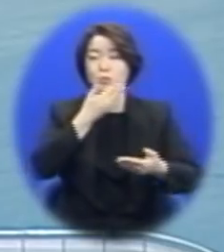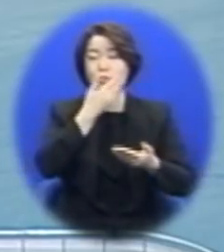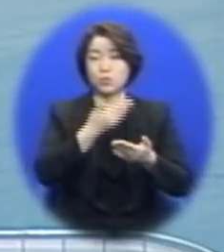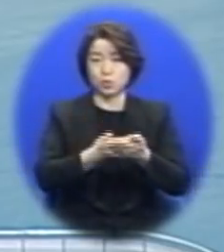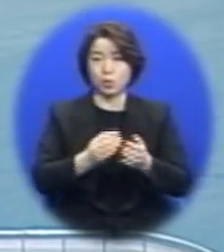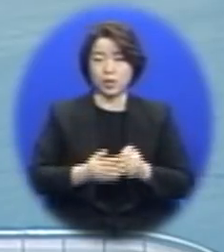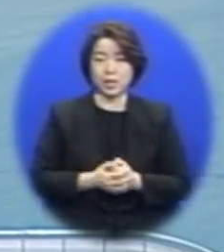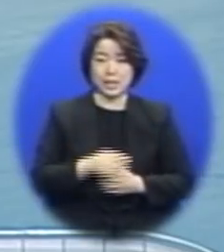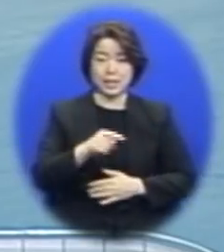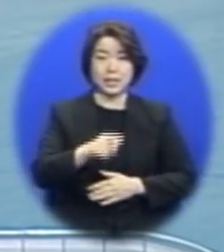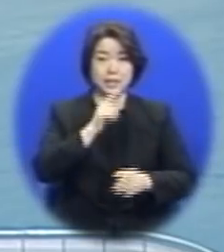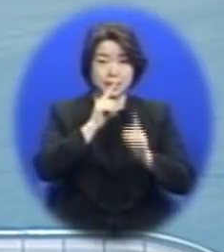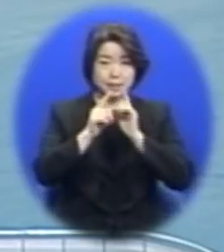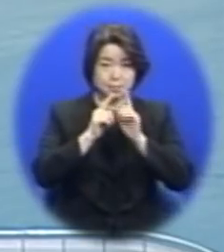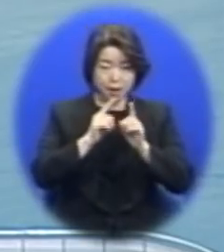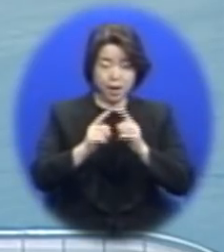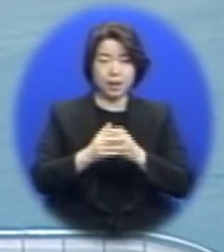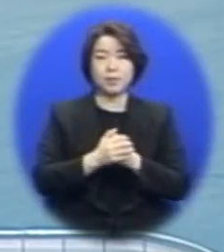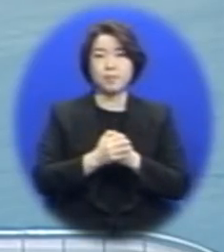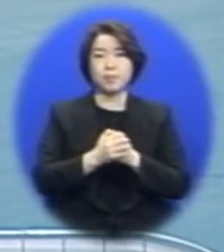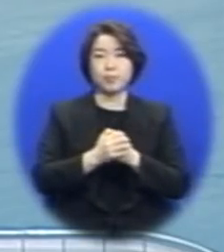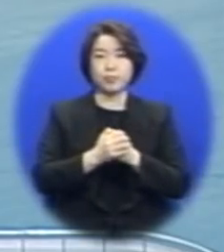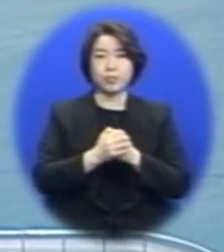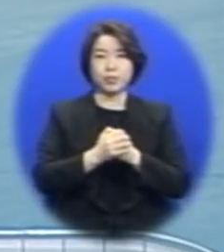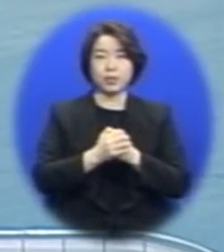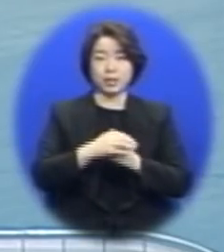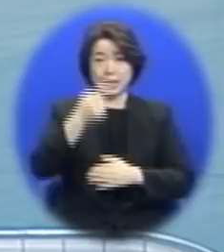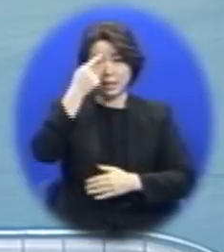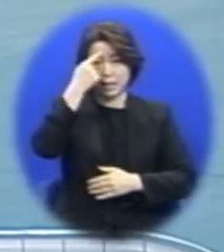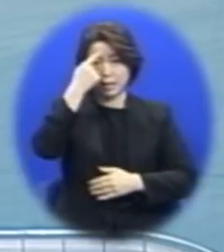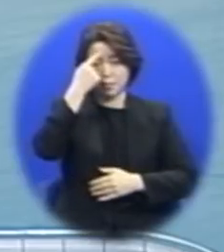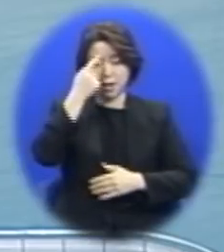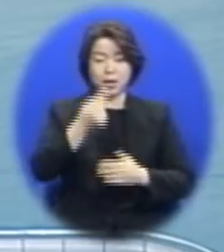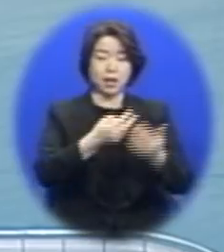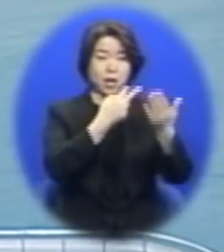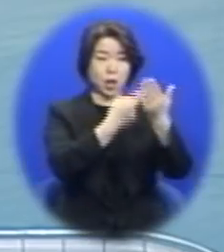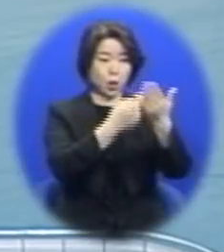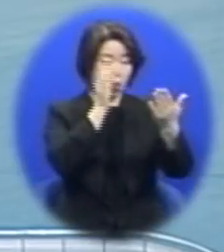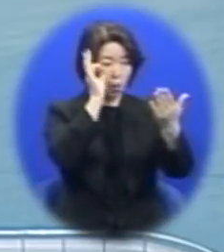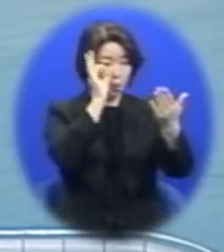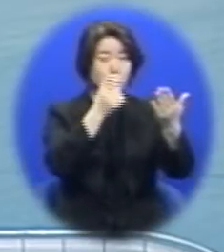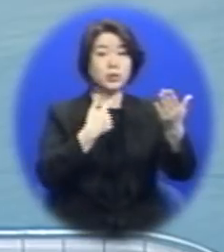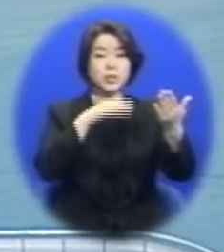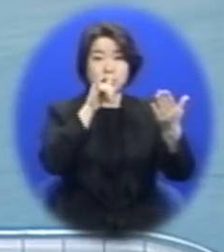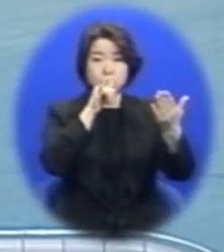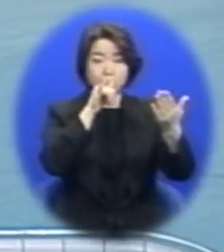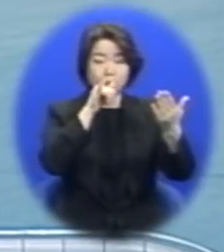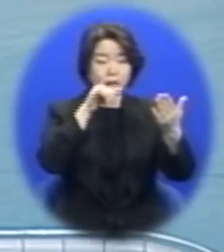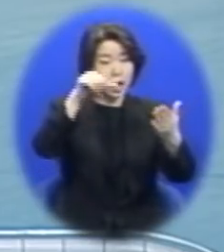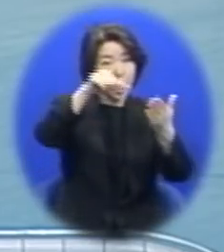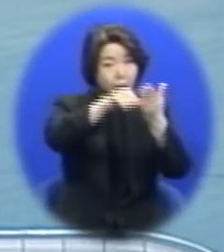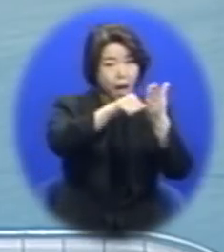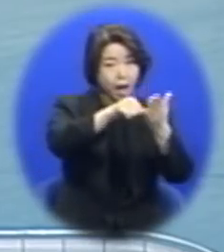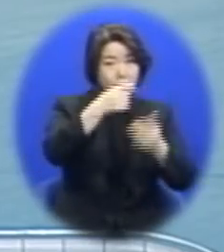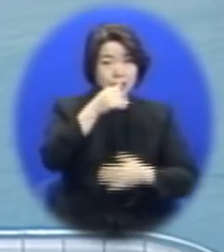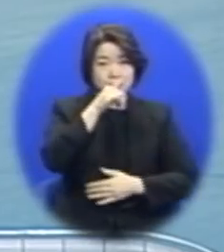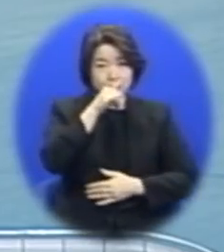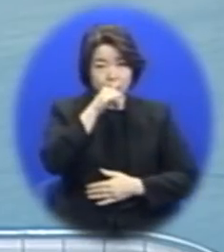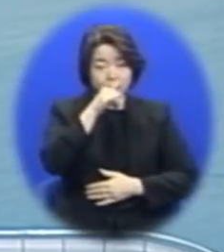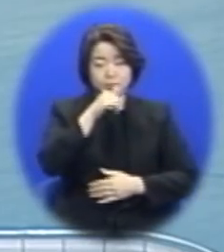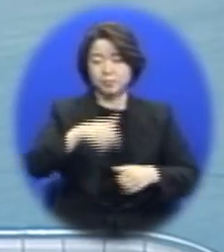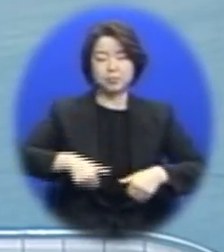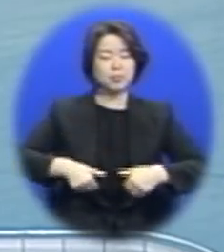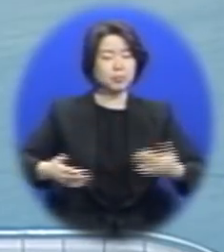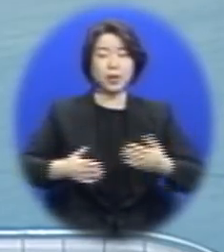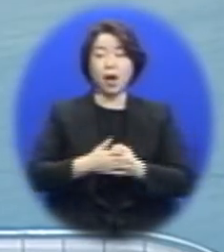여러분이 이 말을 한번 거울에 보신 적이 있습니까? 거기에 도장이 찍혀 있습니까? 그럴 필요